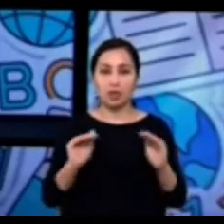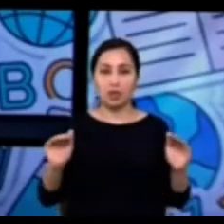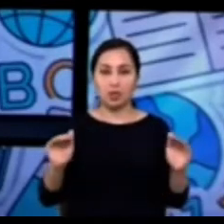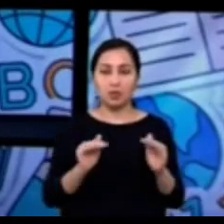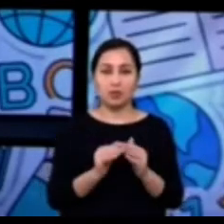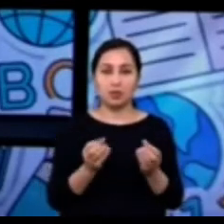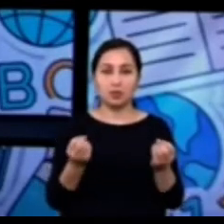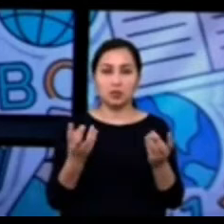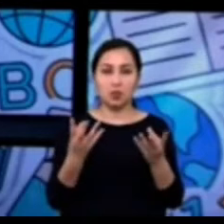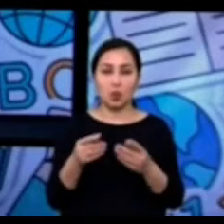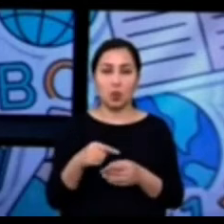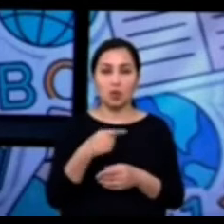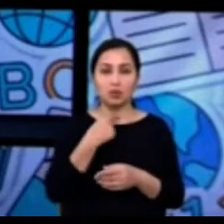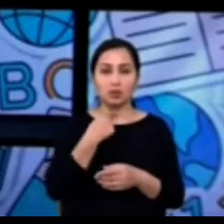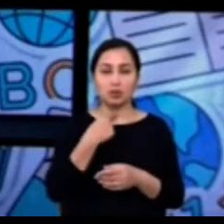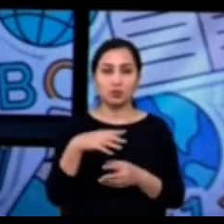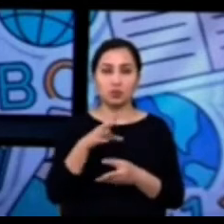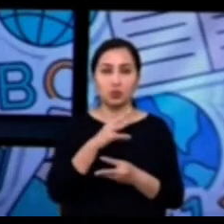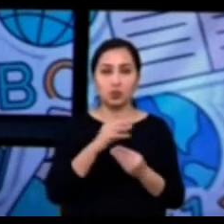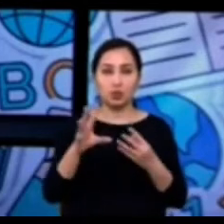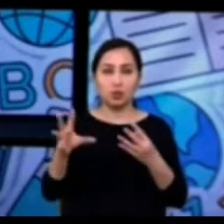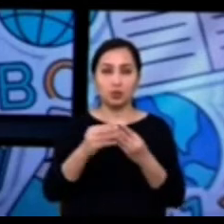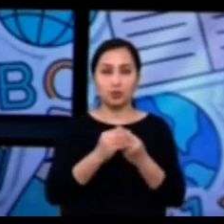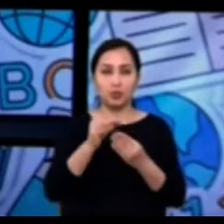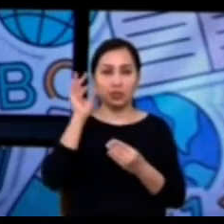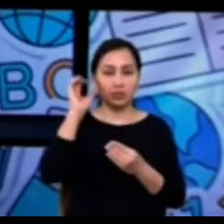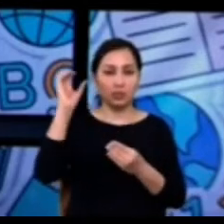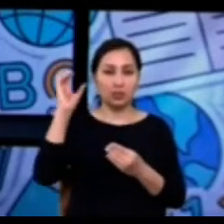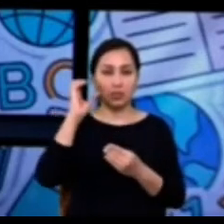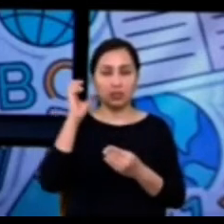Ребятки, а сколько звуков мы слышим в слове вишни?